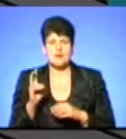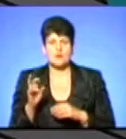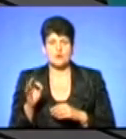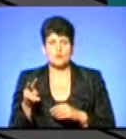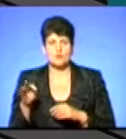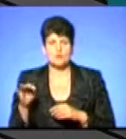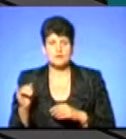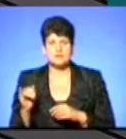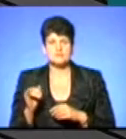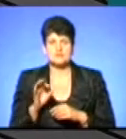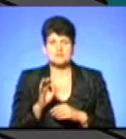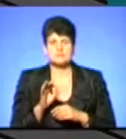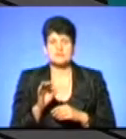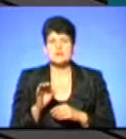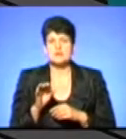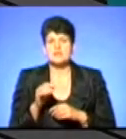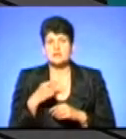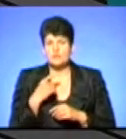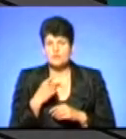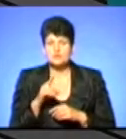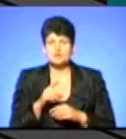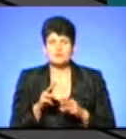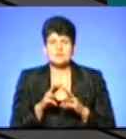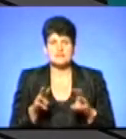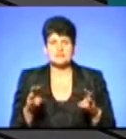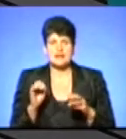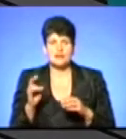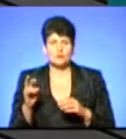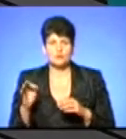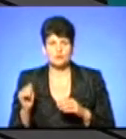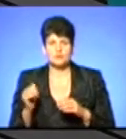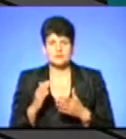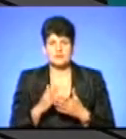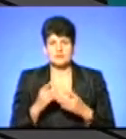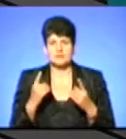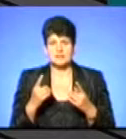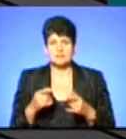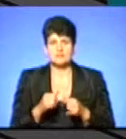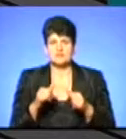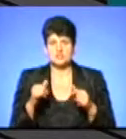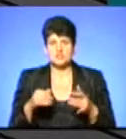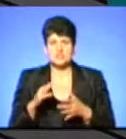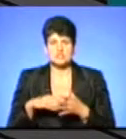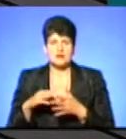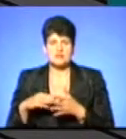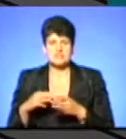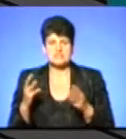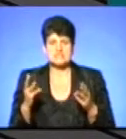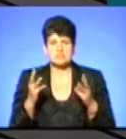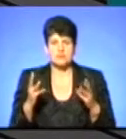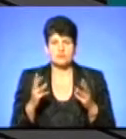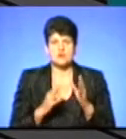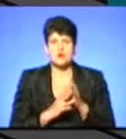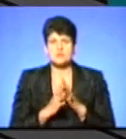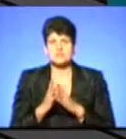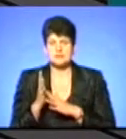ресурсів України Остапа Семерака, який заявив про те, що Мінекології ініціює, власне, суттєве підвищення штрафів за спалювання